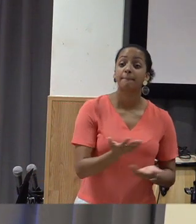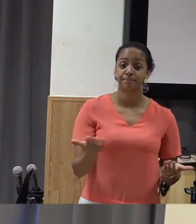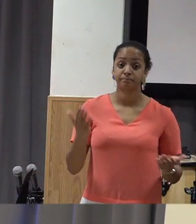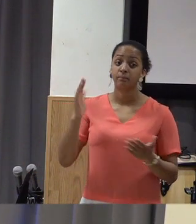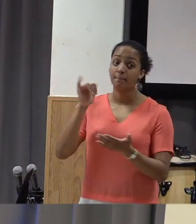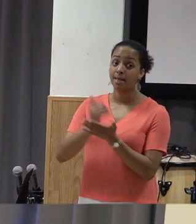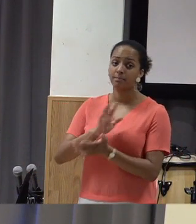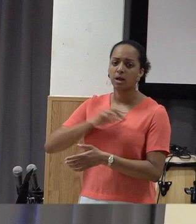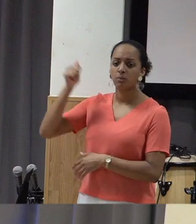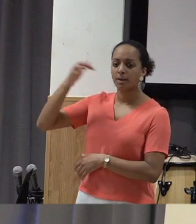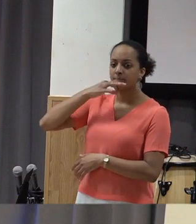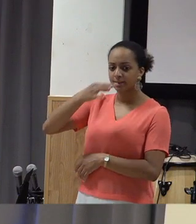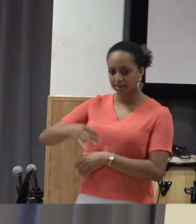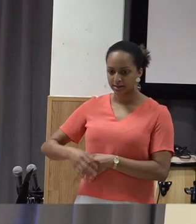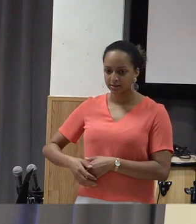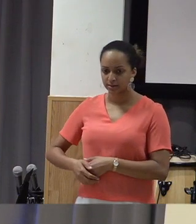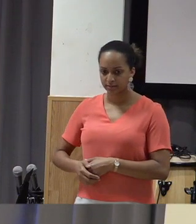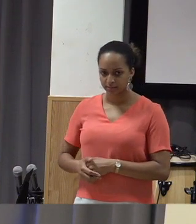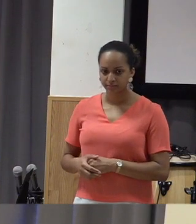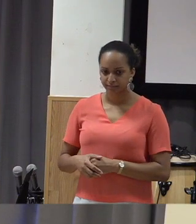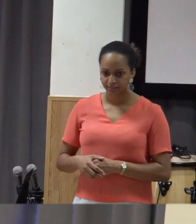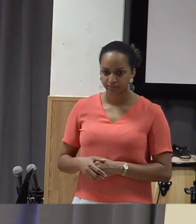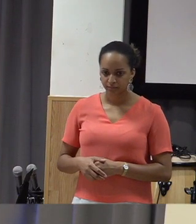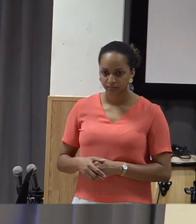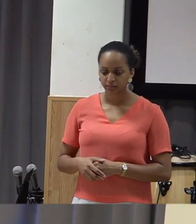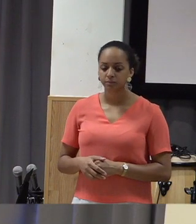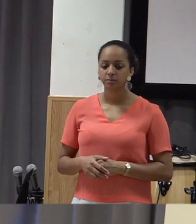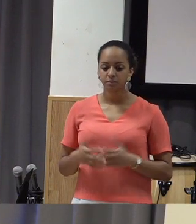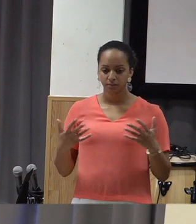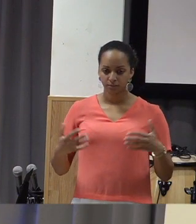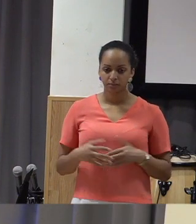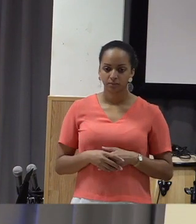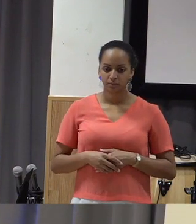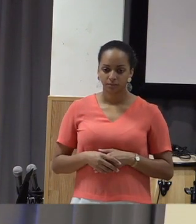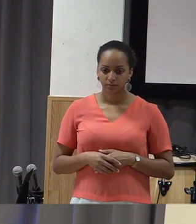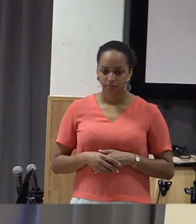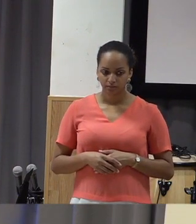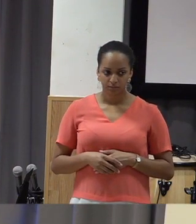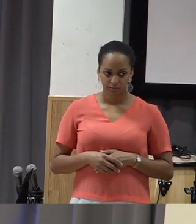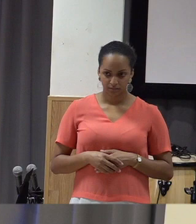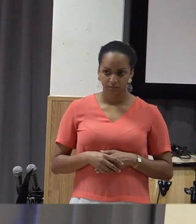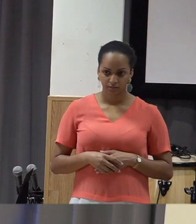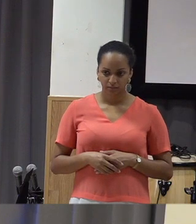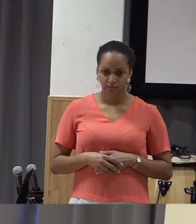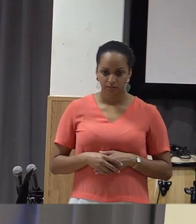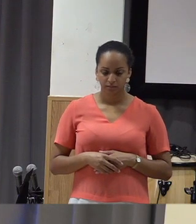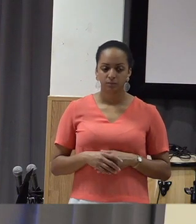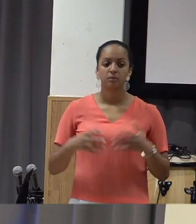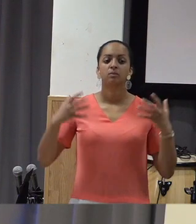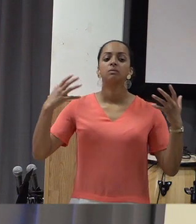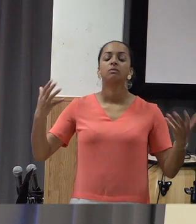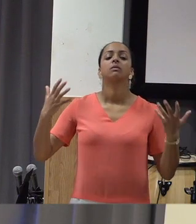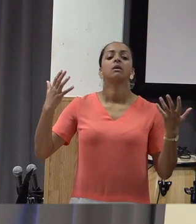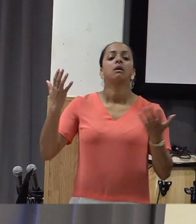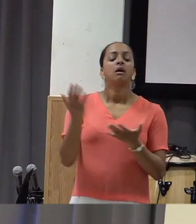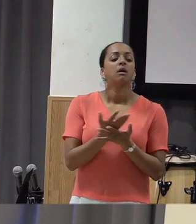Dieu. Le doute dont il est question ici, frères et sœurs, ne fait pas référence à l'incrédulité. Le doute dont